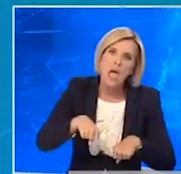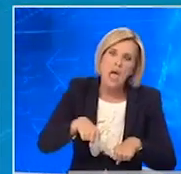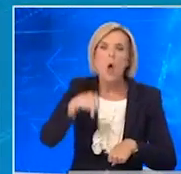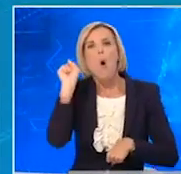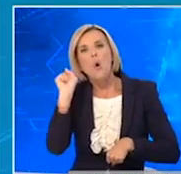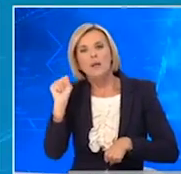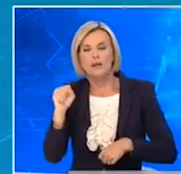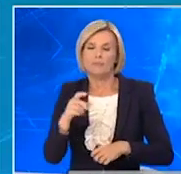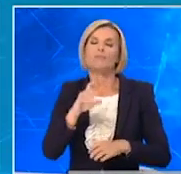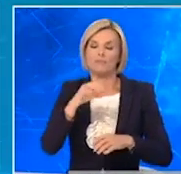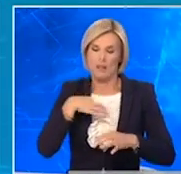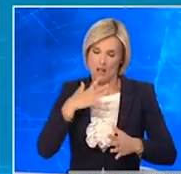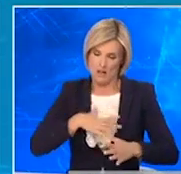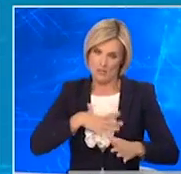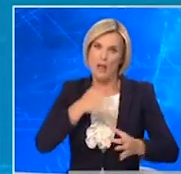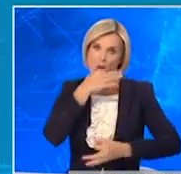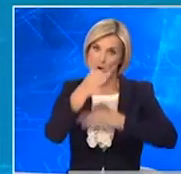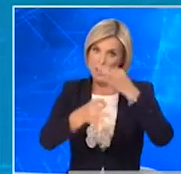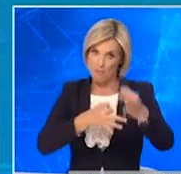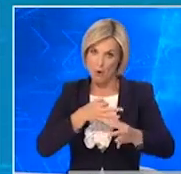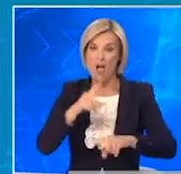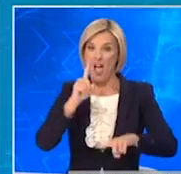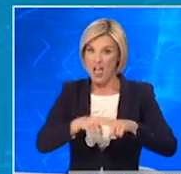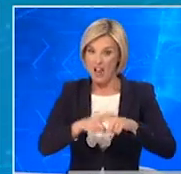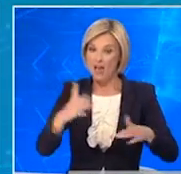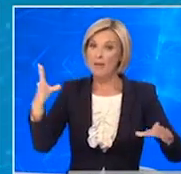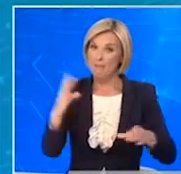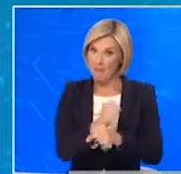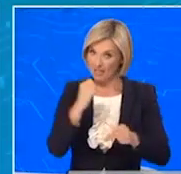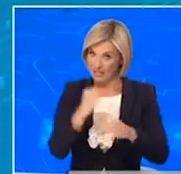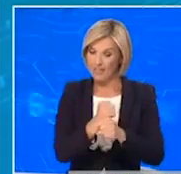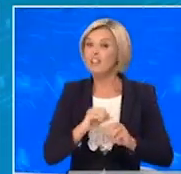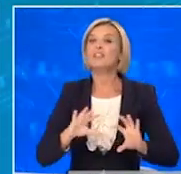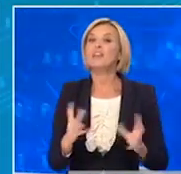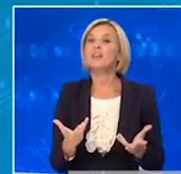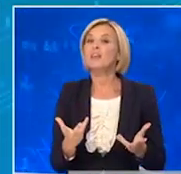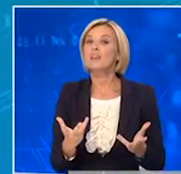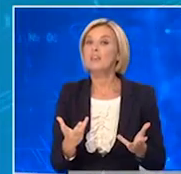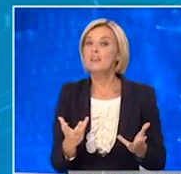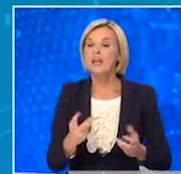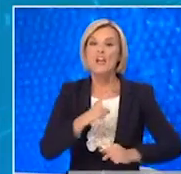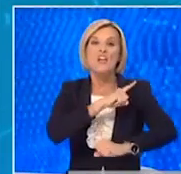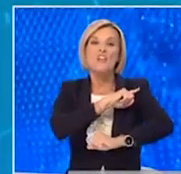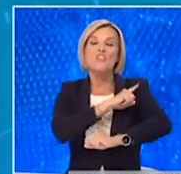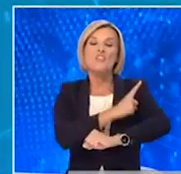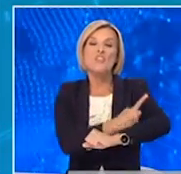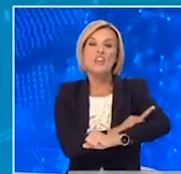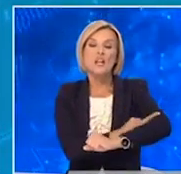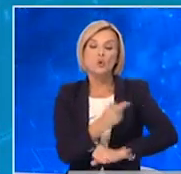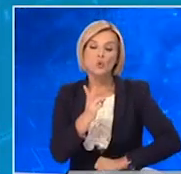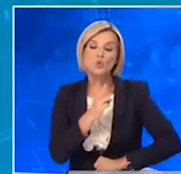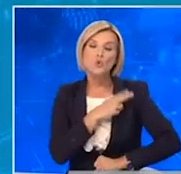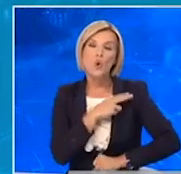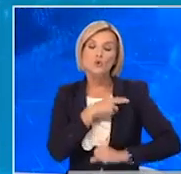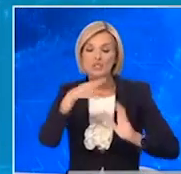αν κάτι έχει κάνει τη διαφορά στη χώρα σε σχέση με άλλες χώρες, είναι το ισχυρό σύστημα χνηλάτησης